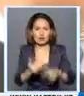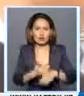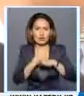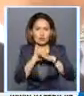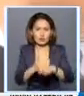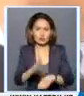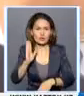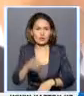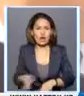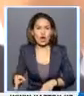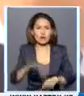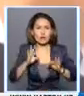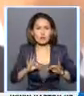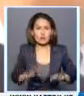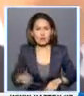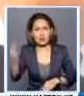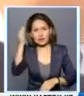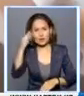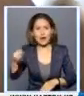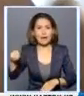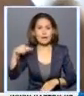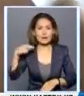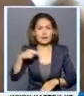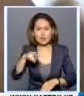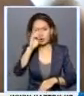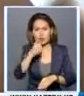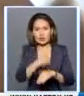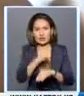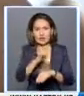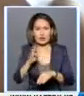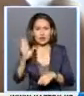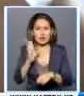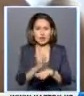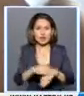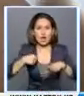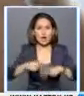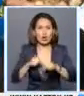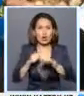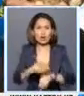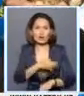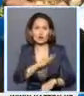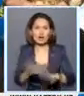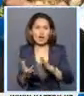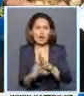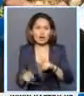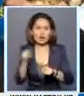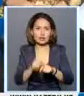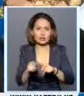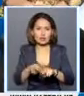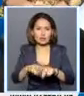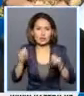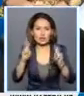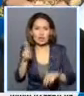шешуге міндеттеді. Ал облыс прокурорының пікірінше, президент жарлығына сәйкес құқық қорғау органдары қызметкерлерінің аттестациядан өту